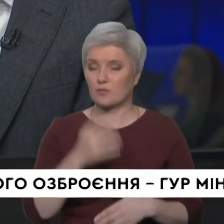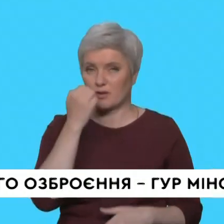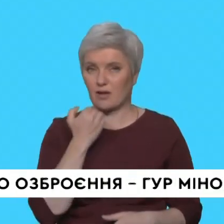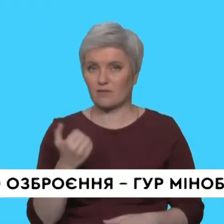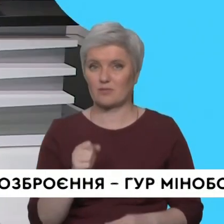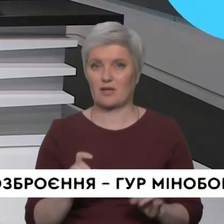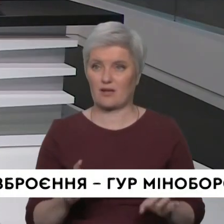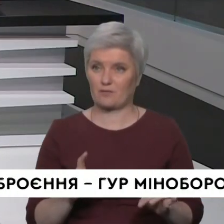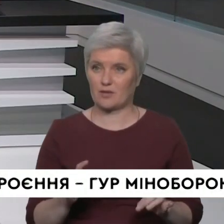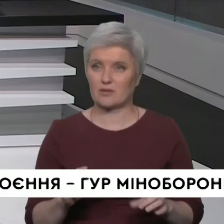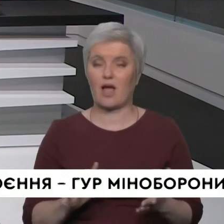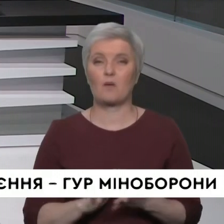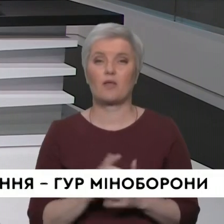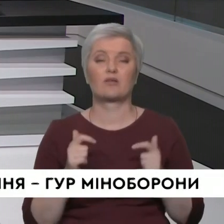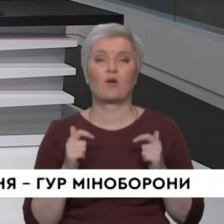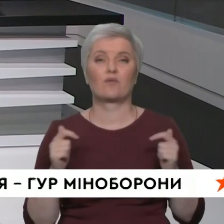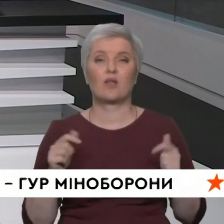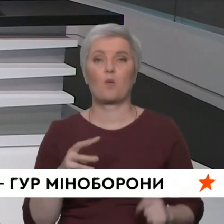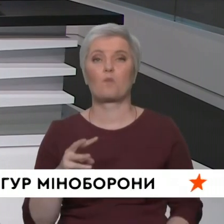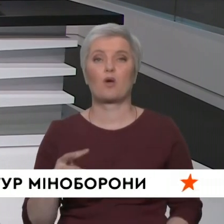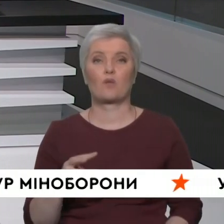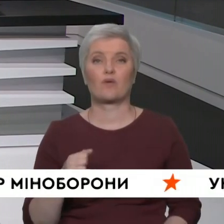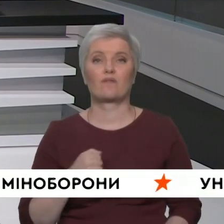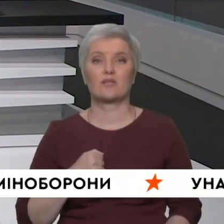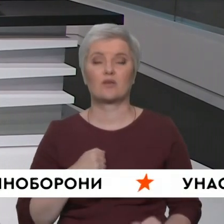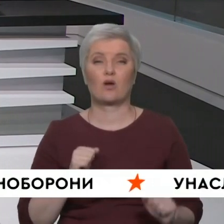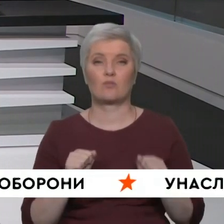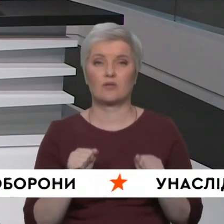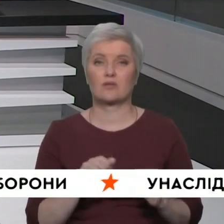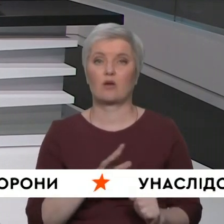інформацію. Прес-офіцер Миколаївської обласної військової адміністрації був з нами на зв'язку.